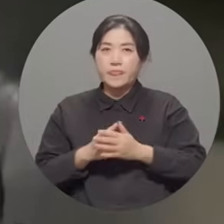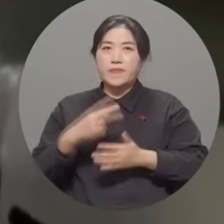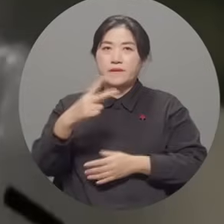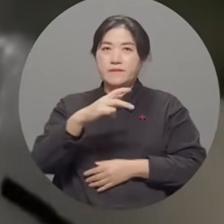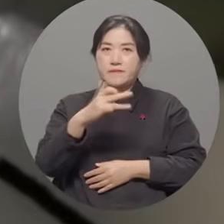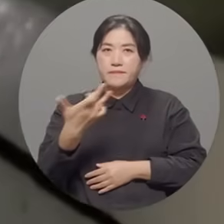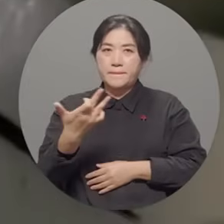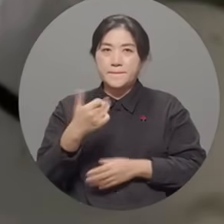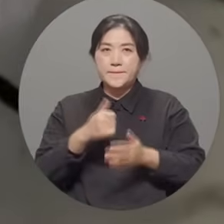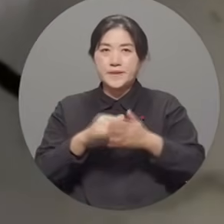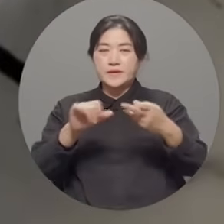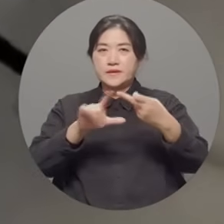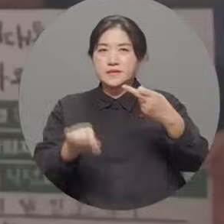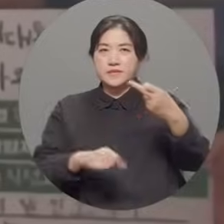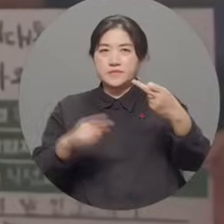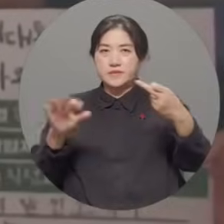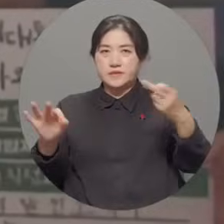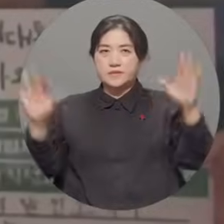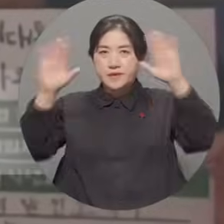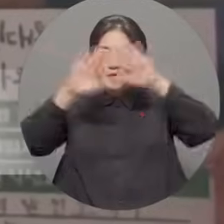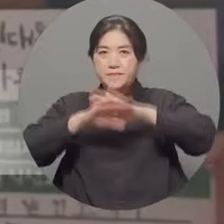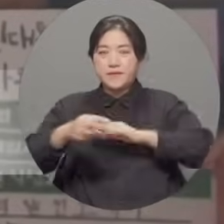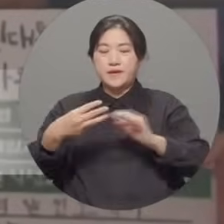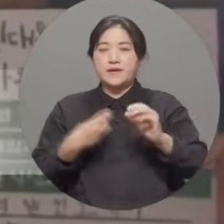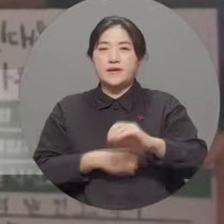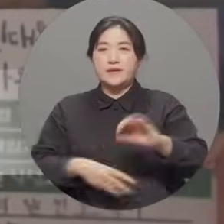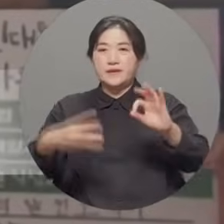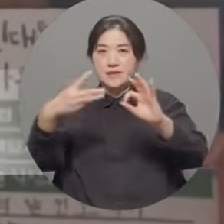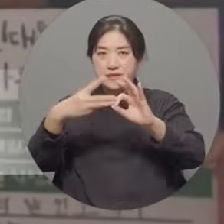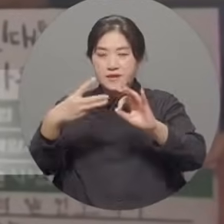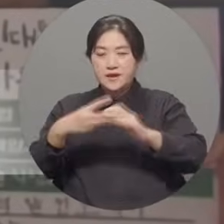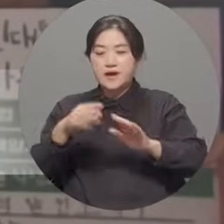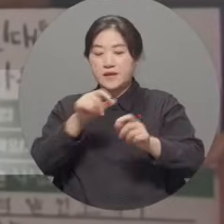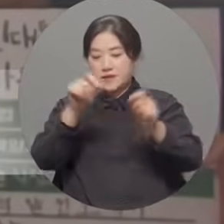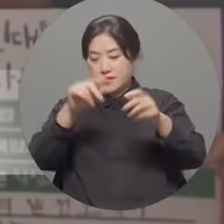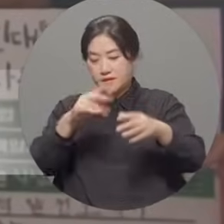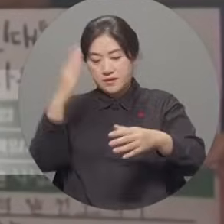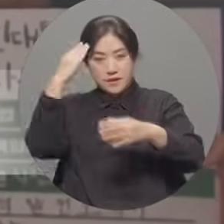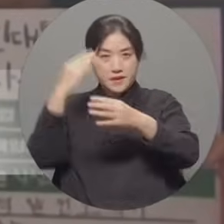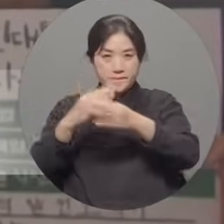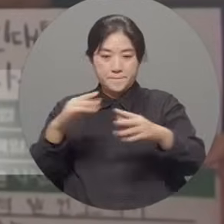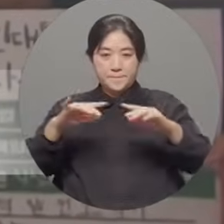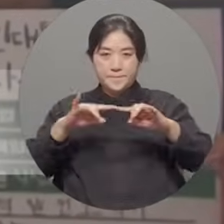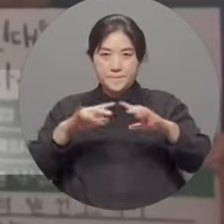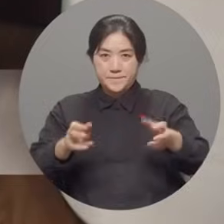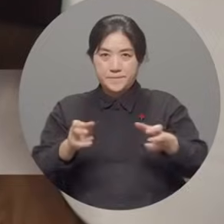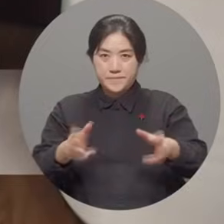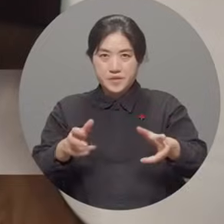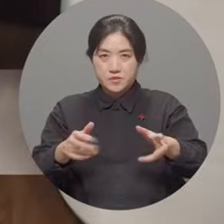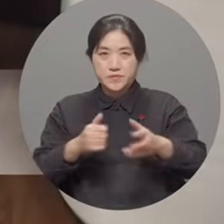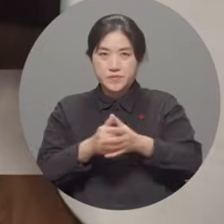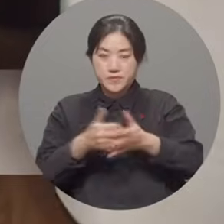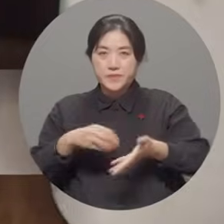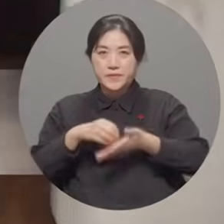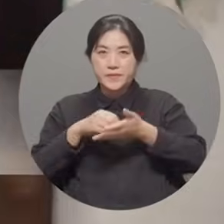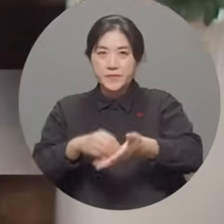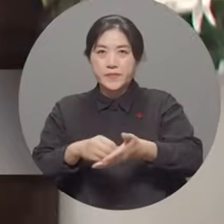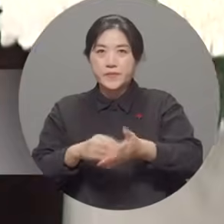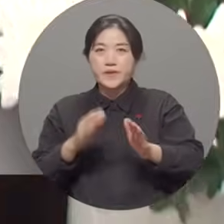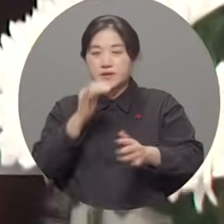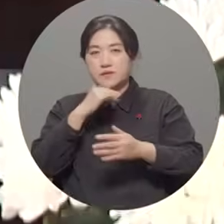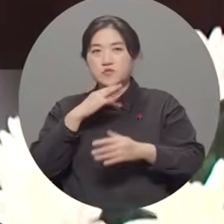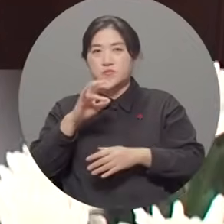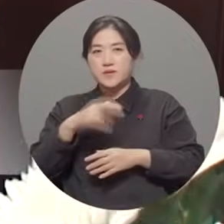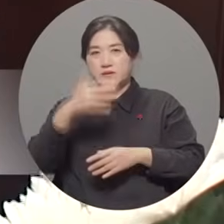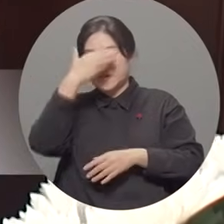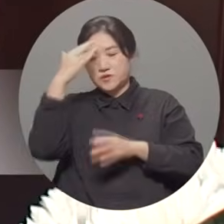2018년 12월 10일 밤, 태안화력발전소의 하청업체에 입사한 지 석 달 된 24살 청년 고 김용균 씨가